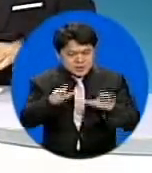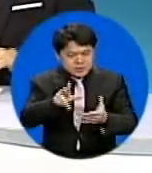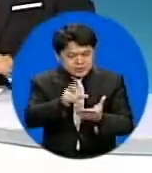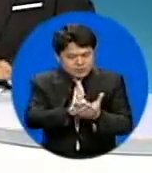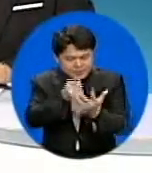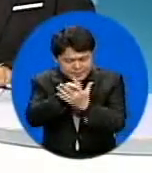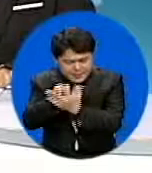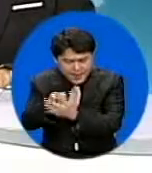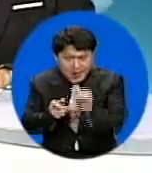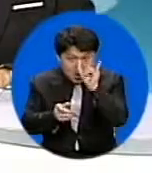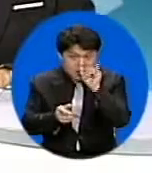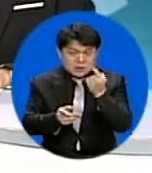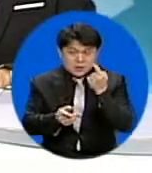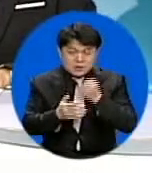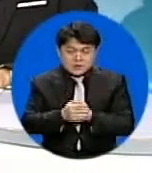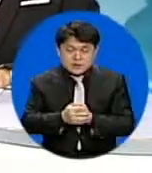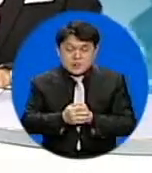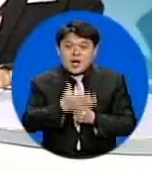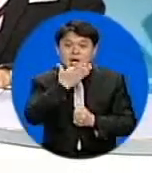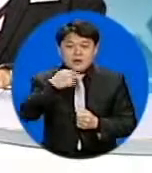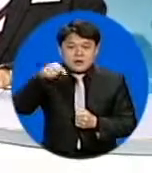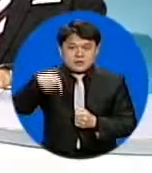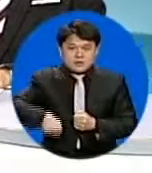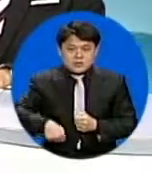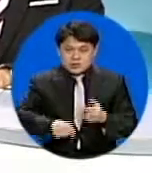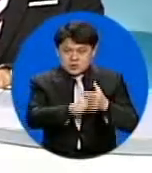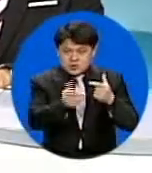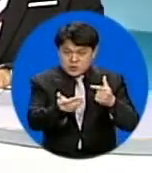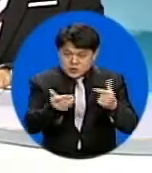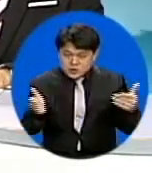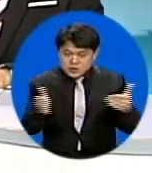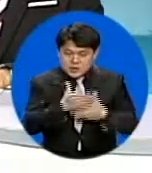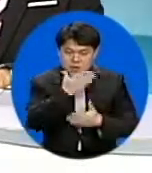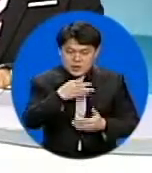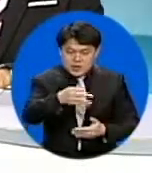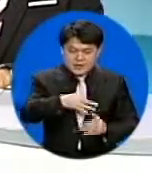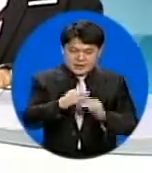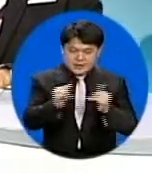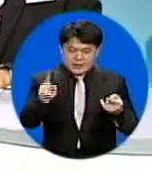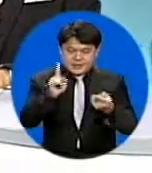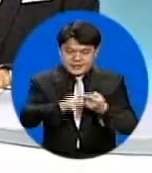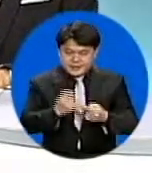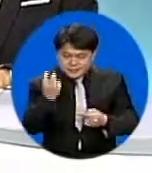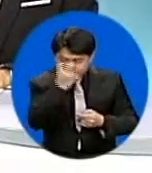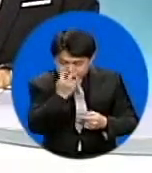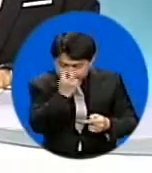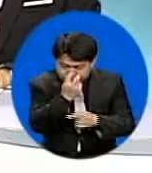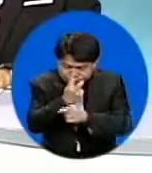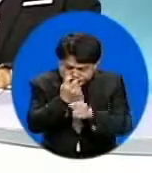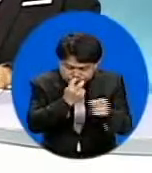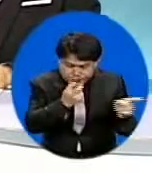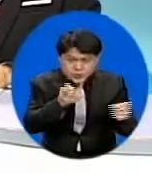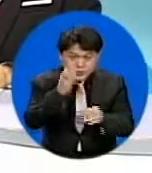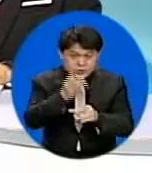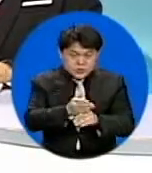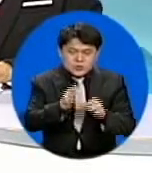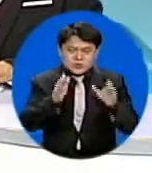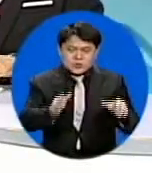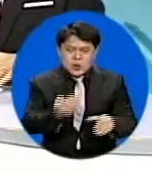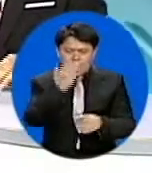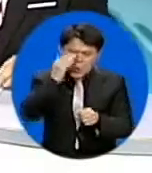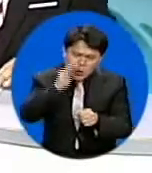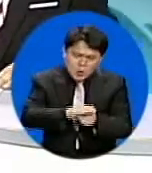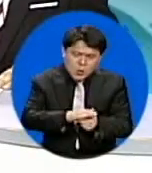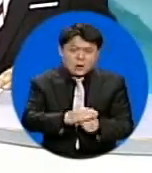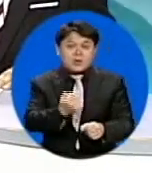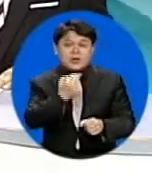있다고 하네요. 그렇습니다. 네. 복지부가 상반기 복지급여 대상자를 상대로 정기 조사를 하고 있는데 네. 이 과정에서 억울한 사례가